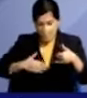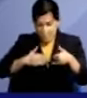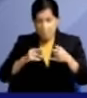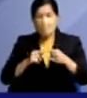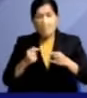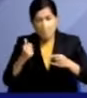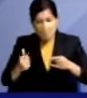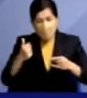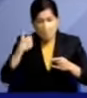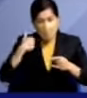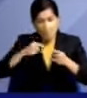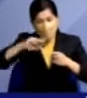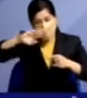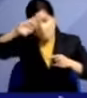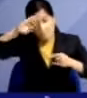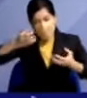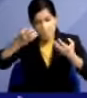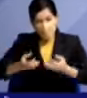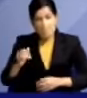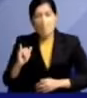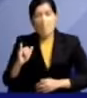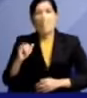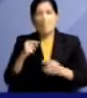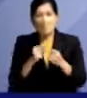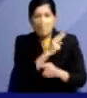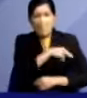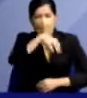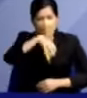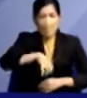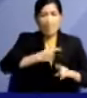ก็อยู่ตรงแบบว่าเหมือนแบบว่าอยู่โรงพยาบาลสนามไปก่อนได้ ใช่แล้วค่ะ